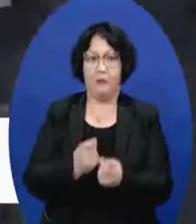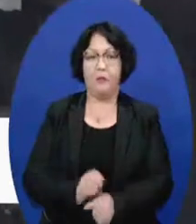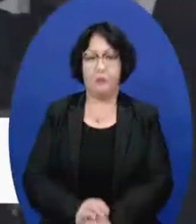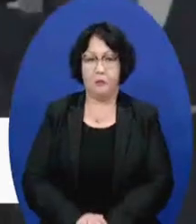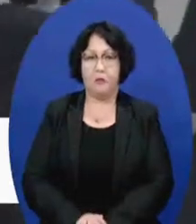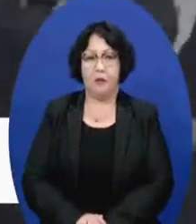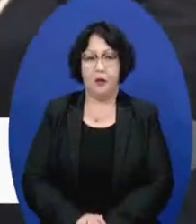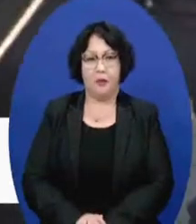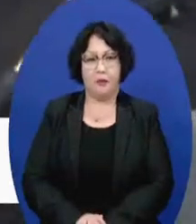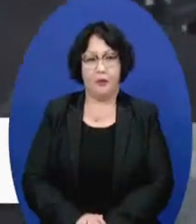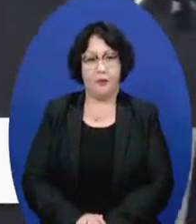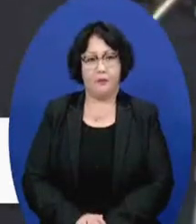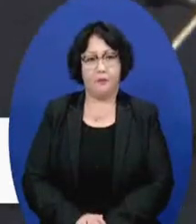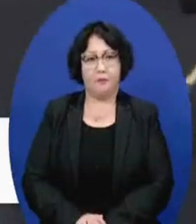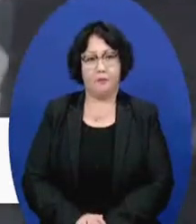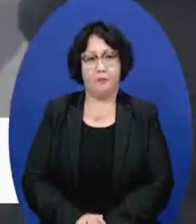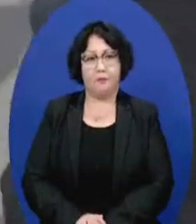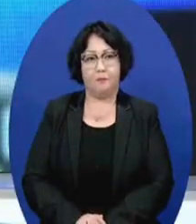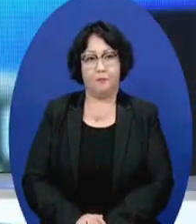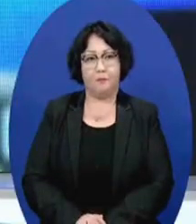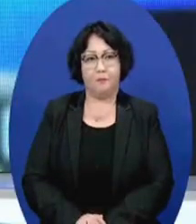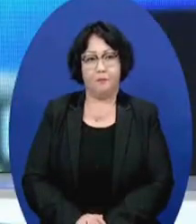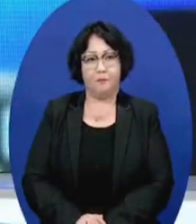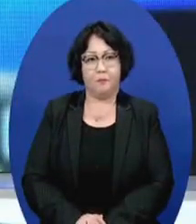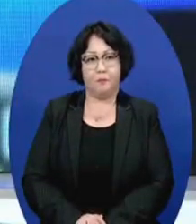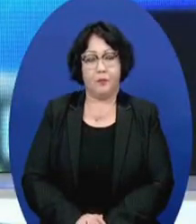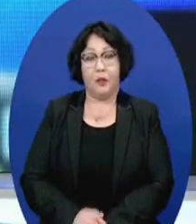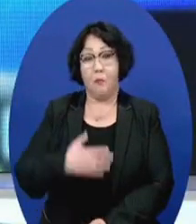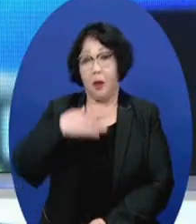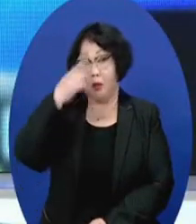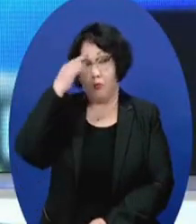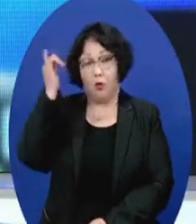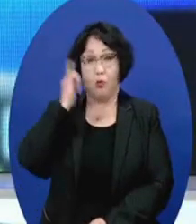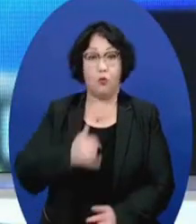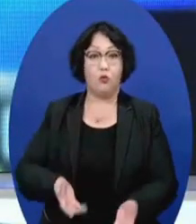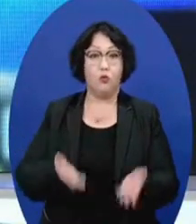Манай улсад хөнгөн үйлдвэрийн салбар